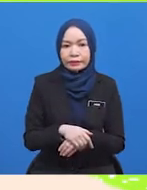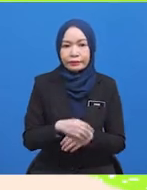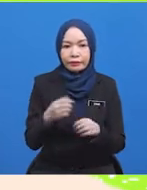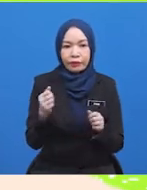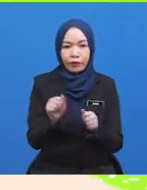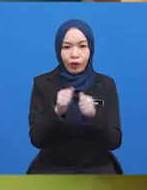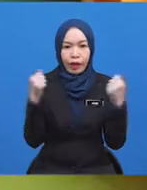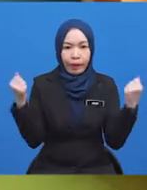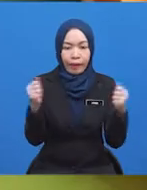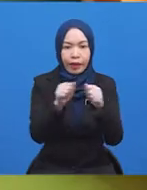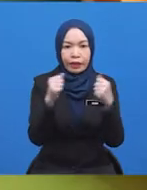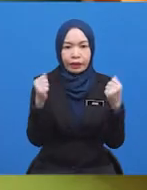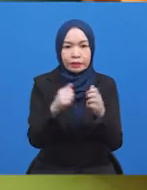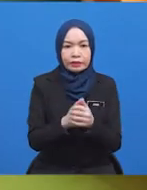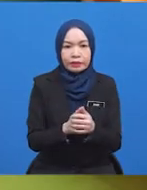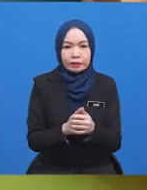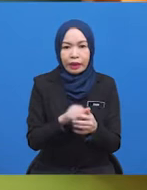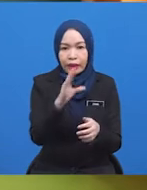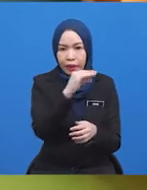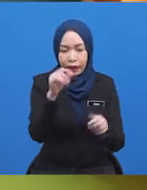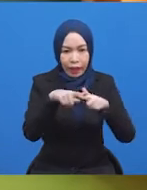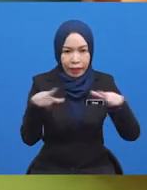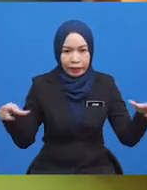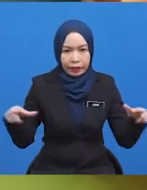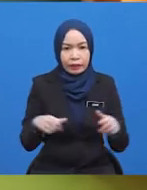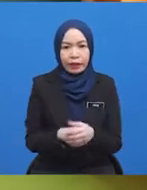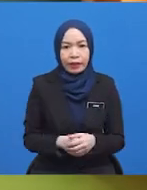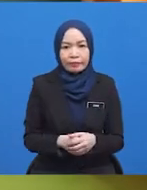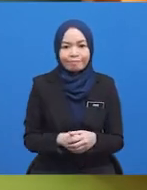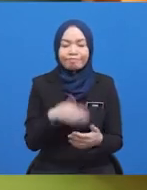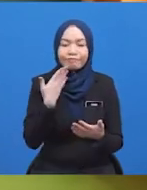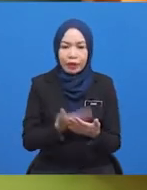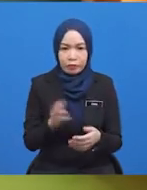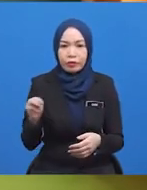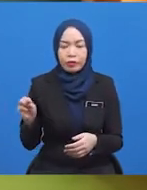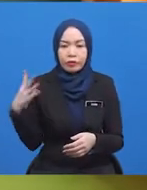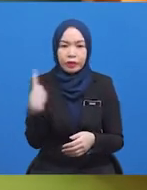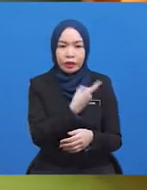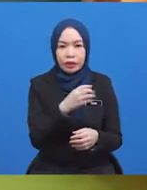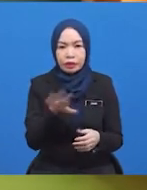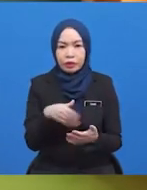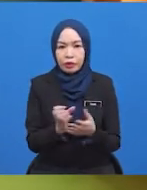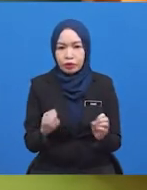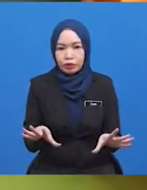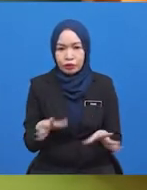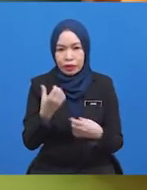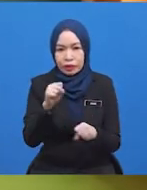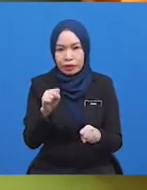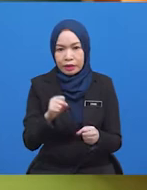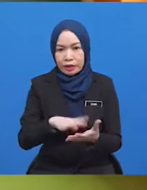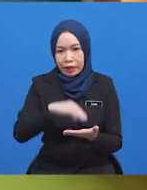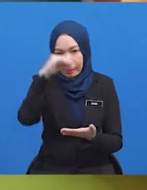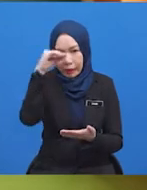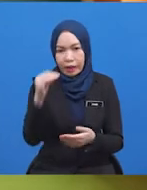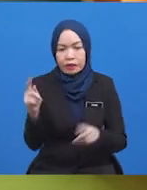lantai. Baiklah murid-murid, kita telah pun selesai mempelajari tajuk